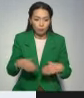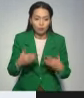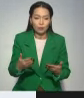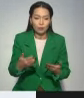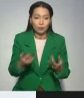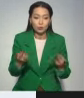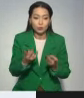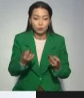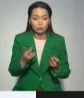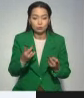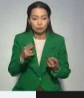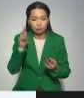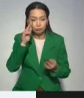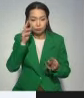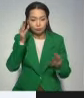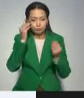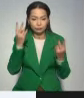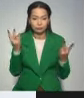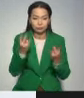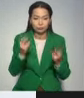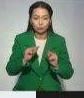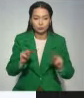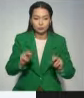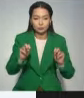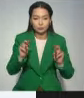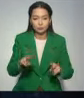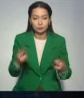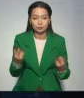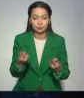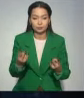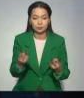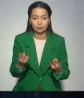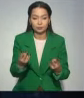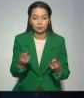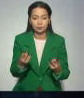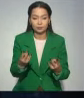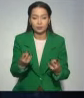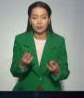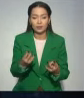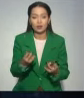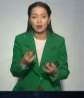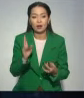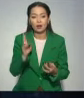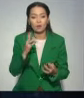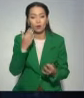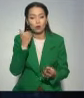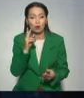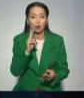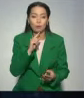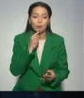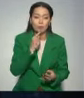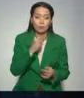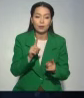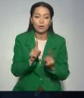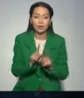должна быть коммуникативная методика Зачем учиться кому-то дается легко а кому-то сложно такие